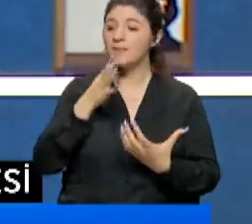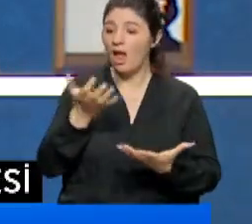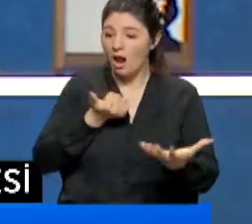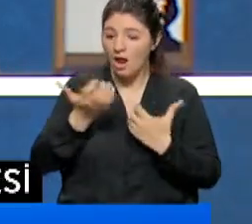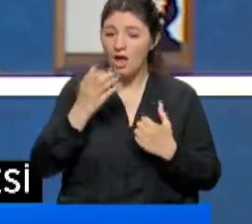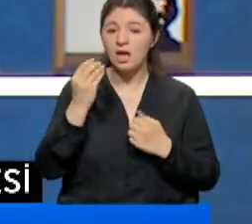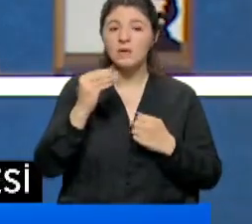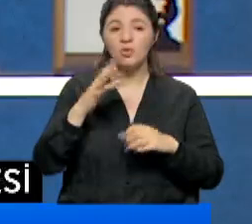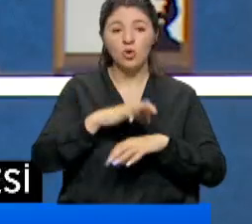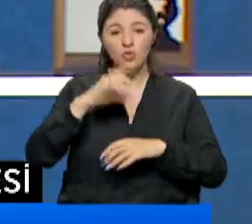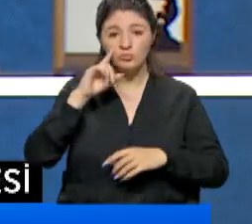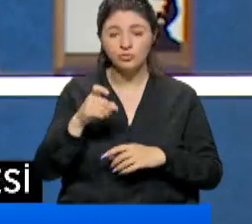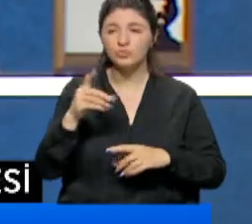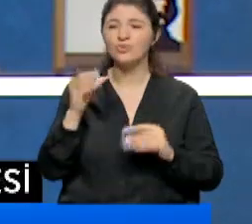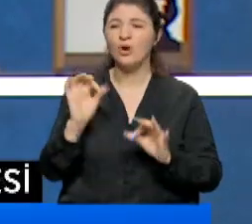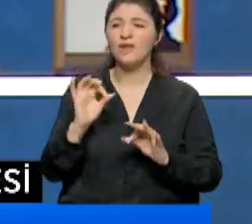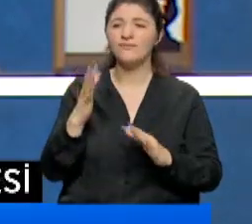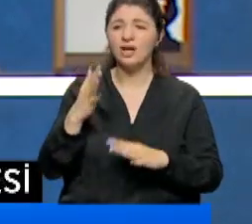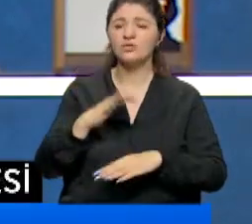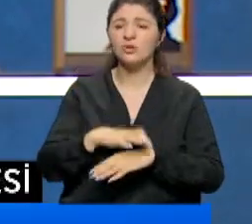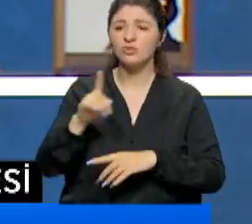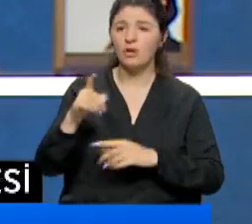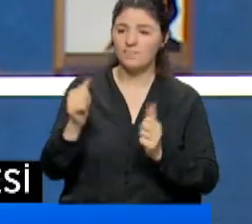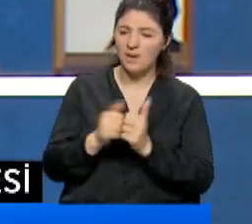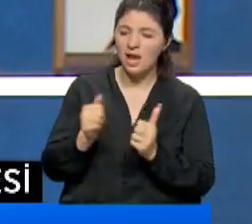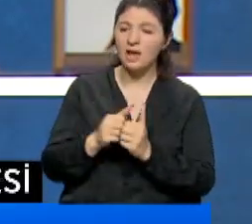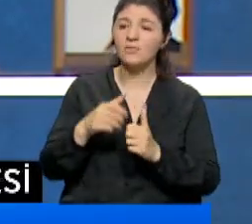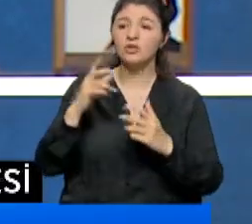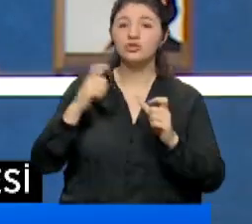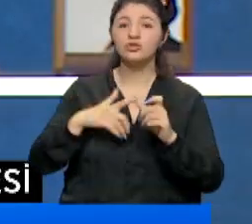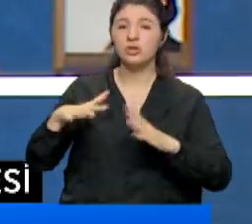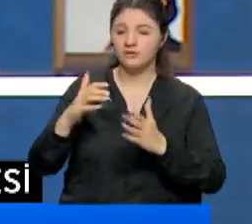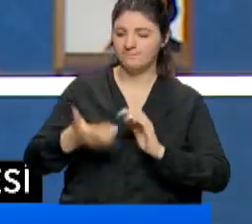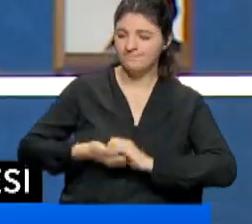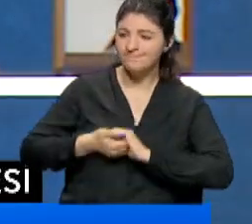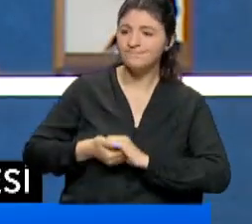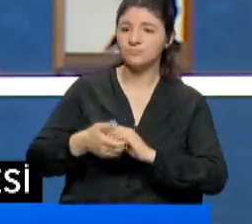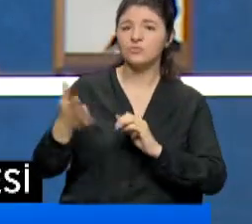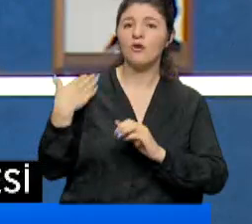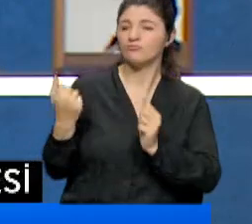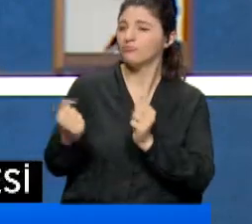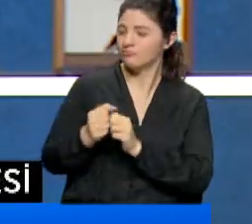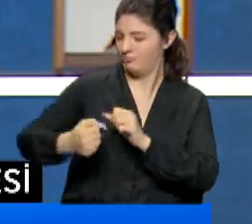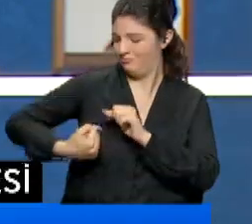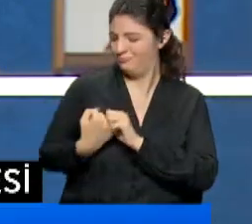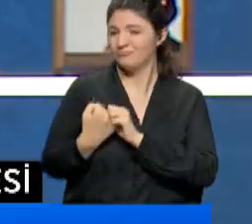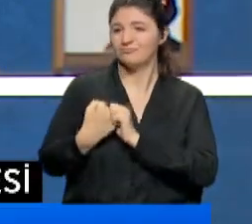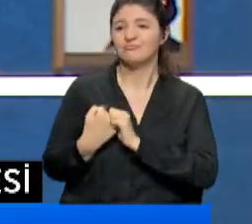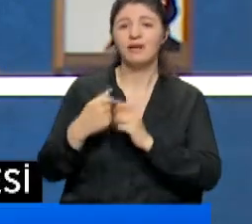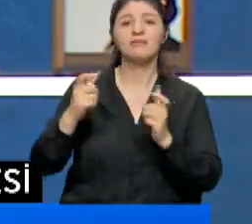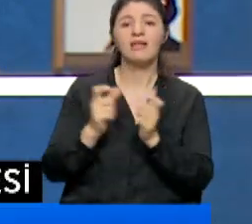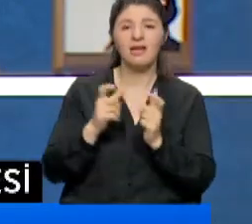iyi bir Hekim bulacağız bu önemli ve ikimize tutunarak sosyal dayanışma içinde Omuz Omuza kol kola